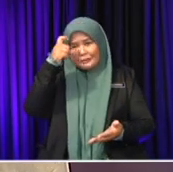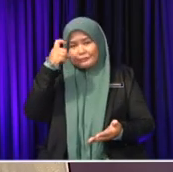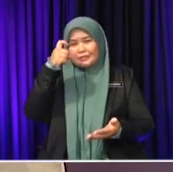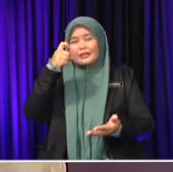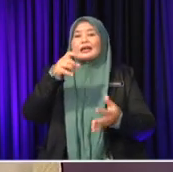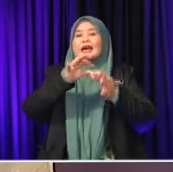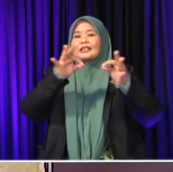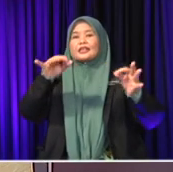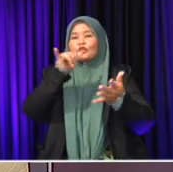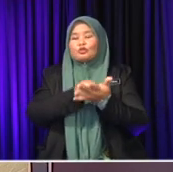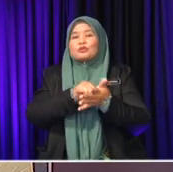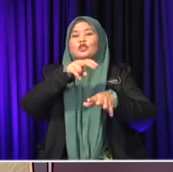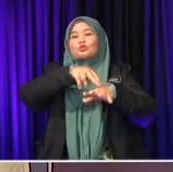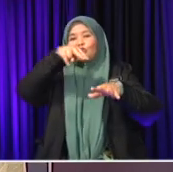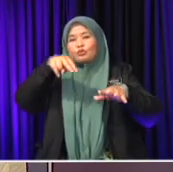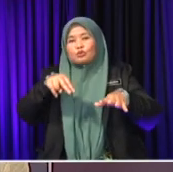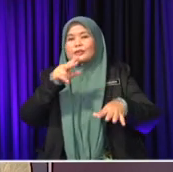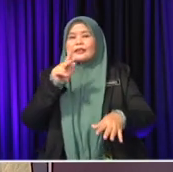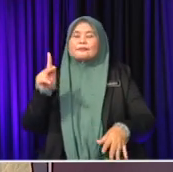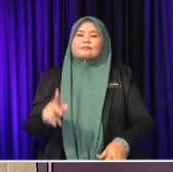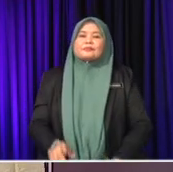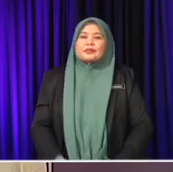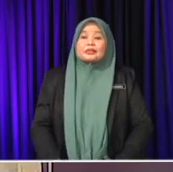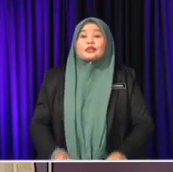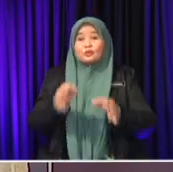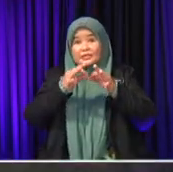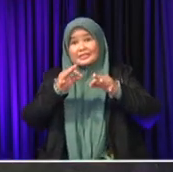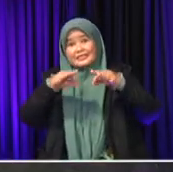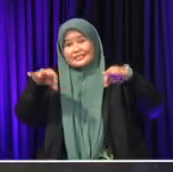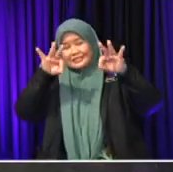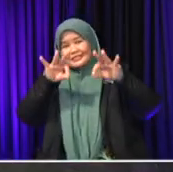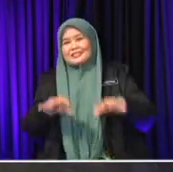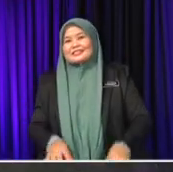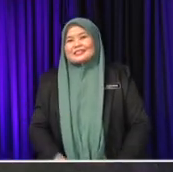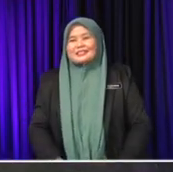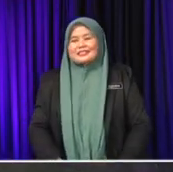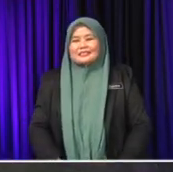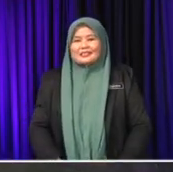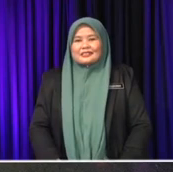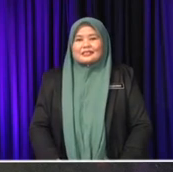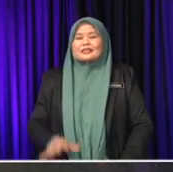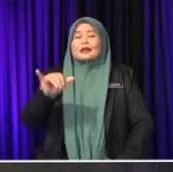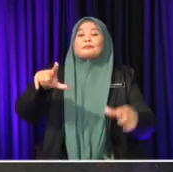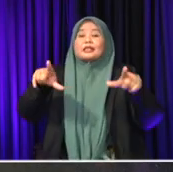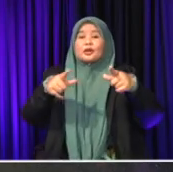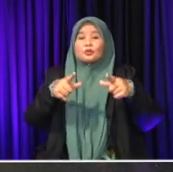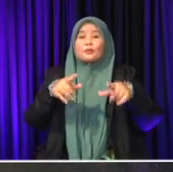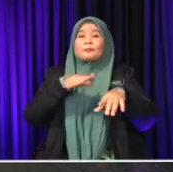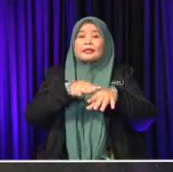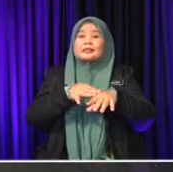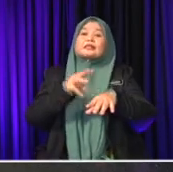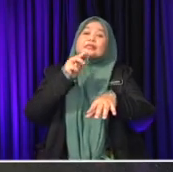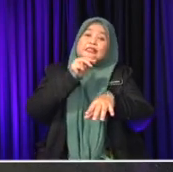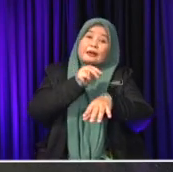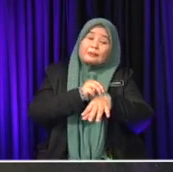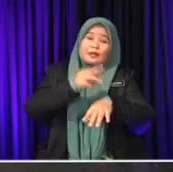kisah Jadi Abang Lukman Asbabun nuzuno masuknya cerita dia cerita ya yang berlaku pada zaman Rasulullah